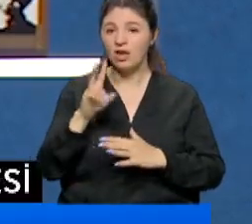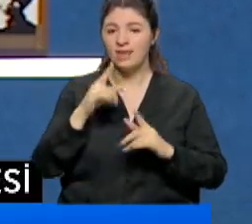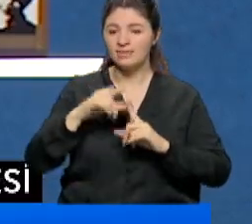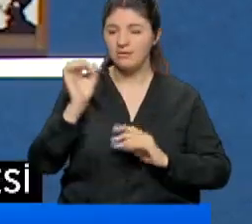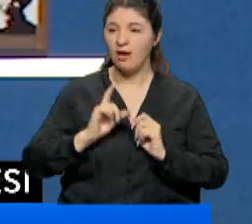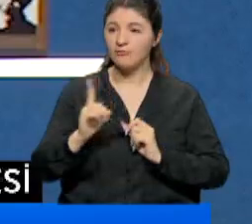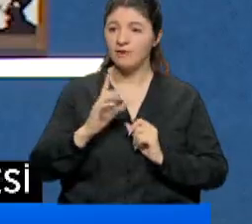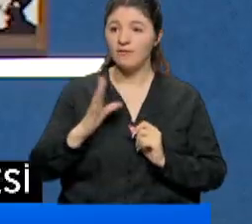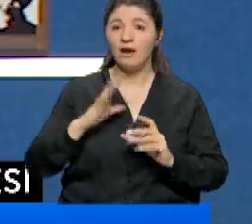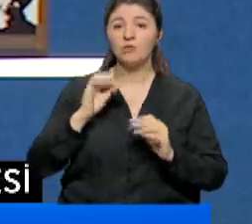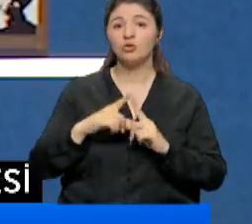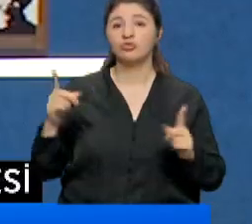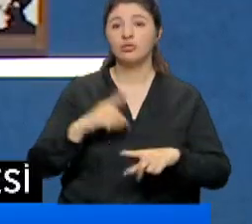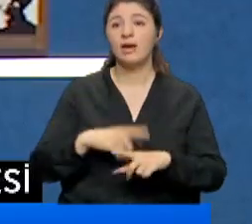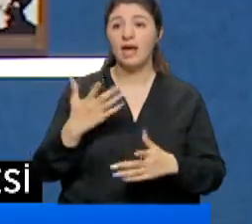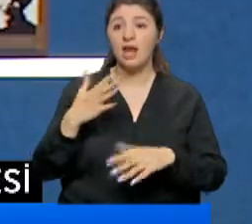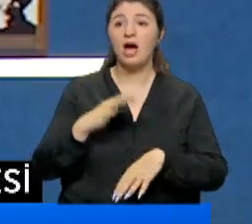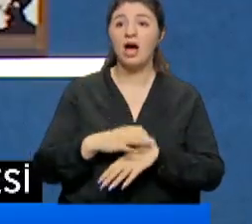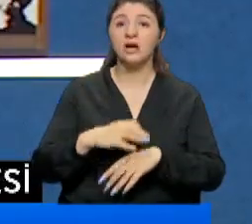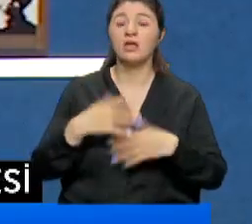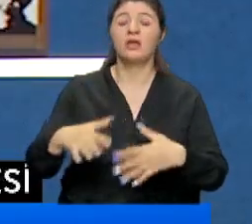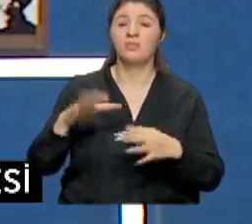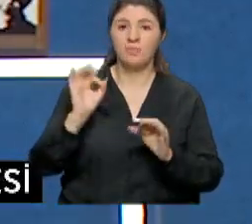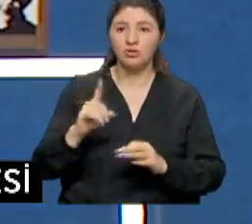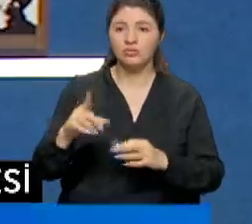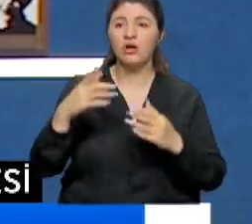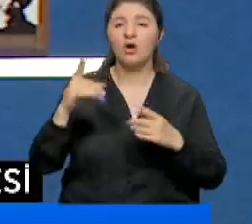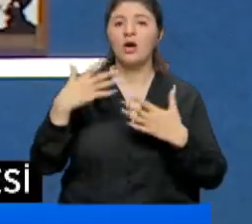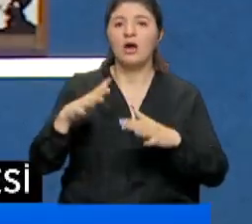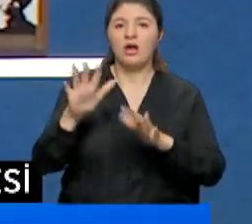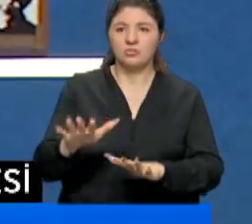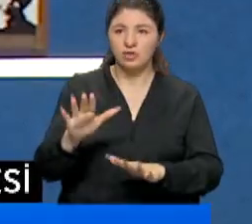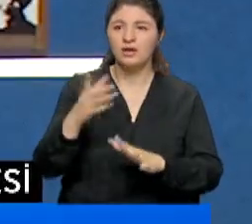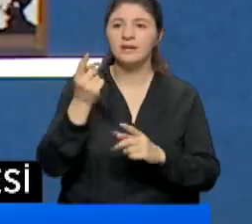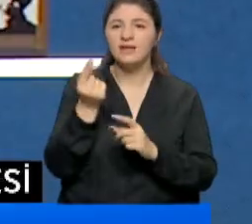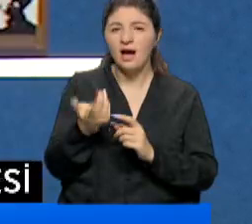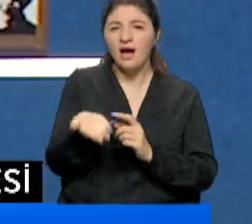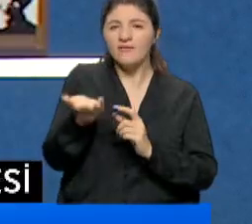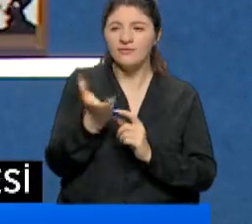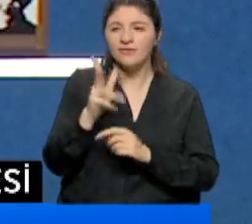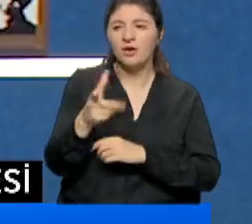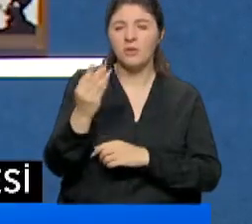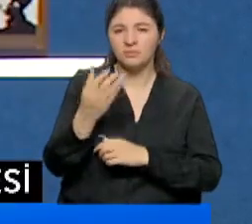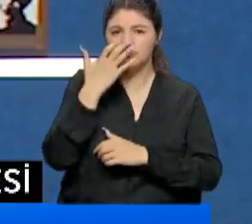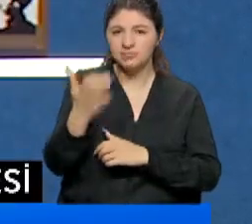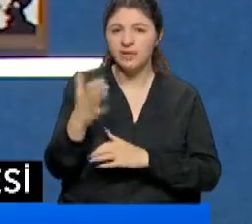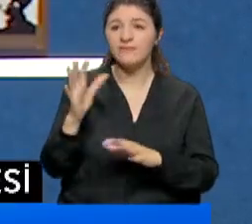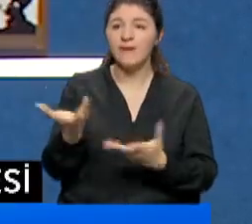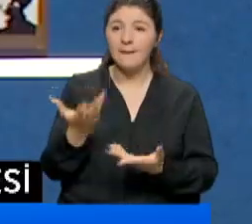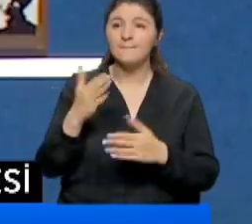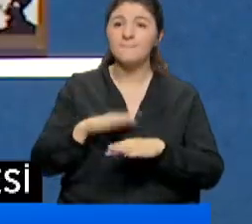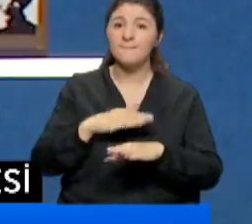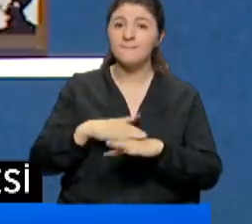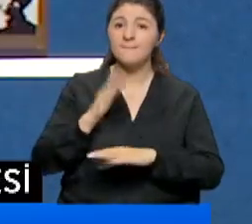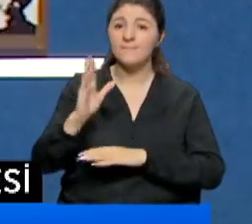yönelik tedavi si var hem uzun vadeli eğer hasta atak geçiriyorsa atakları azaltmak seyretmek da hafif geçirmesini sağlamak ya da